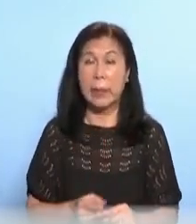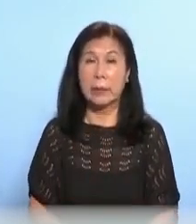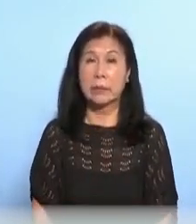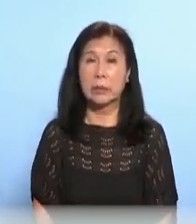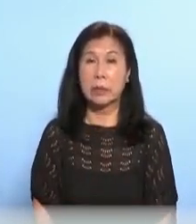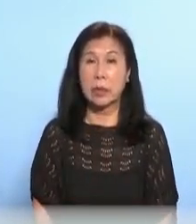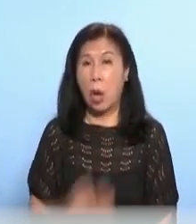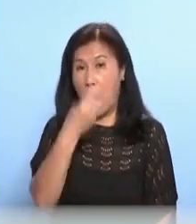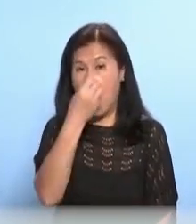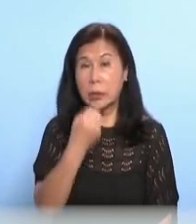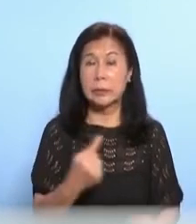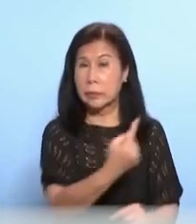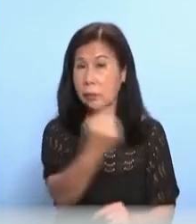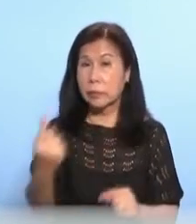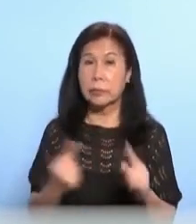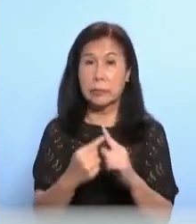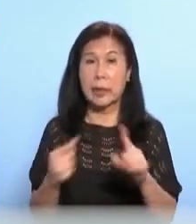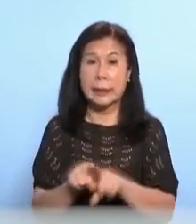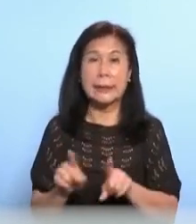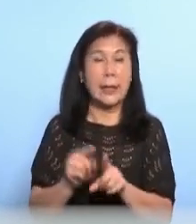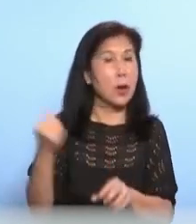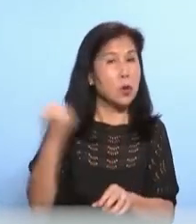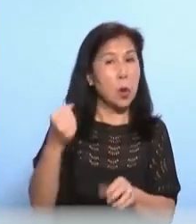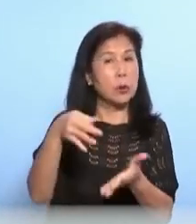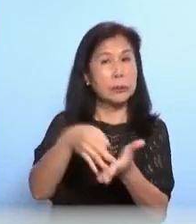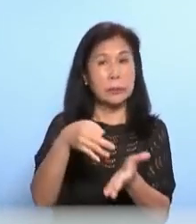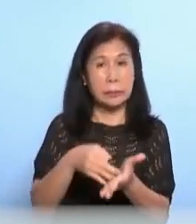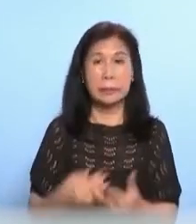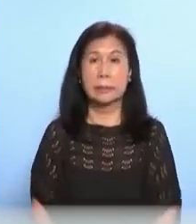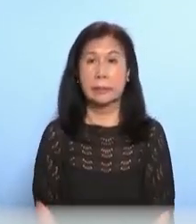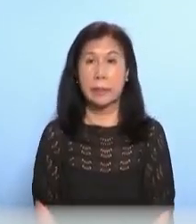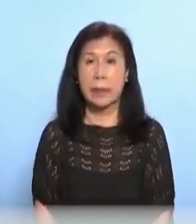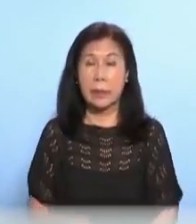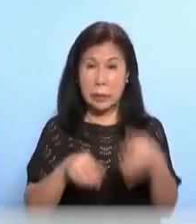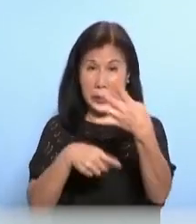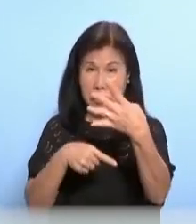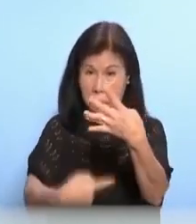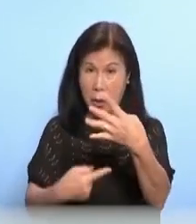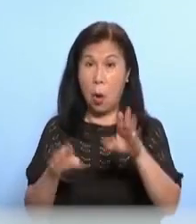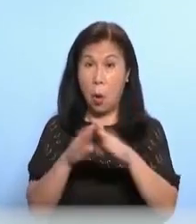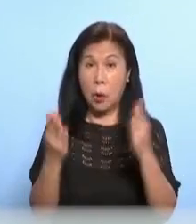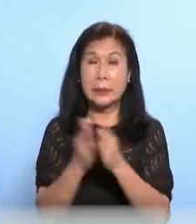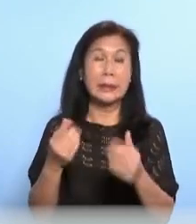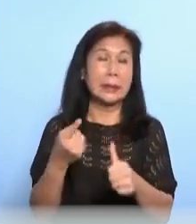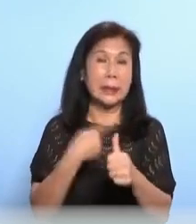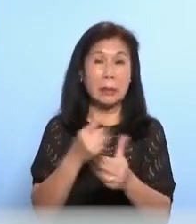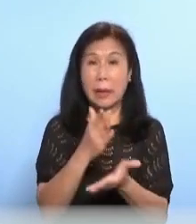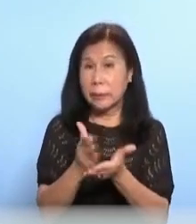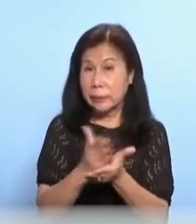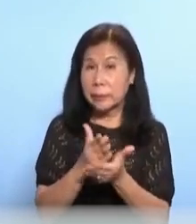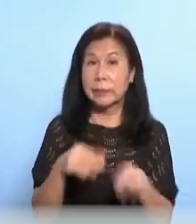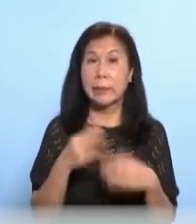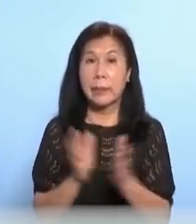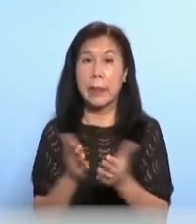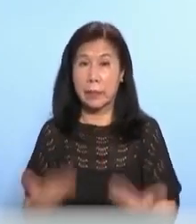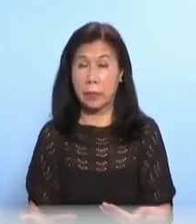哋全港嘅每一位市民咧，一齊去參與。無論係4月1日開始咗嘅先行先試啦，亦或係我